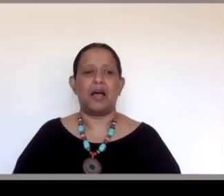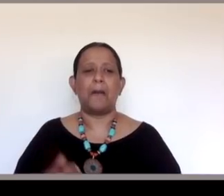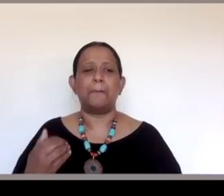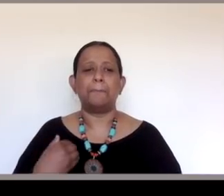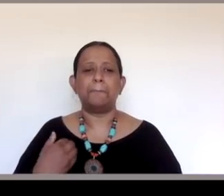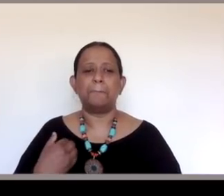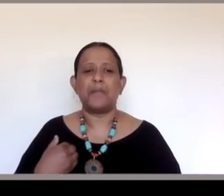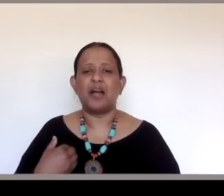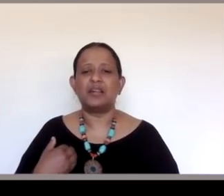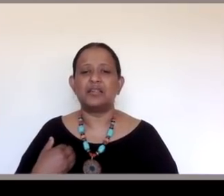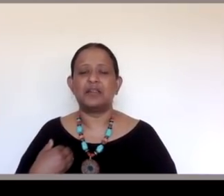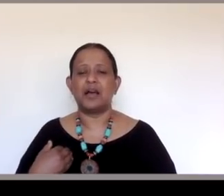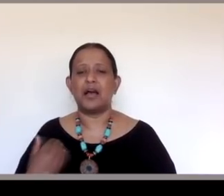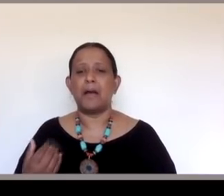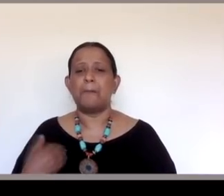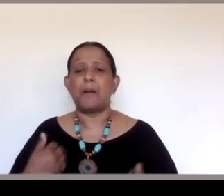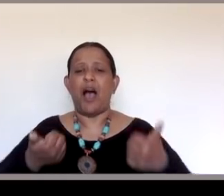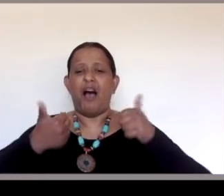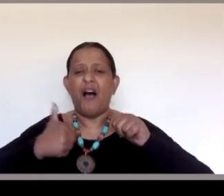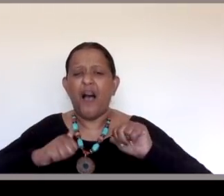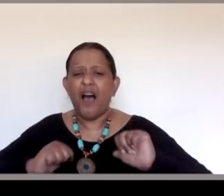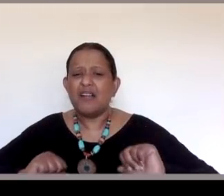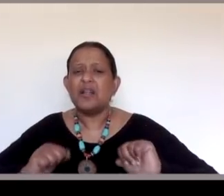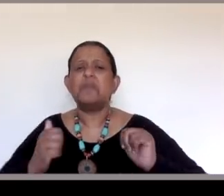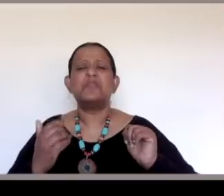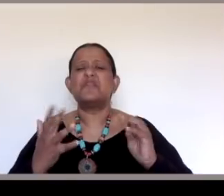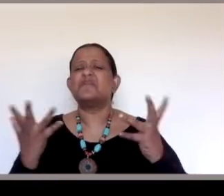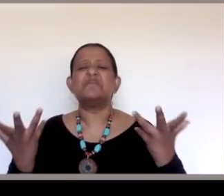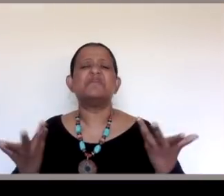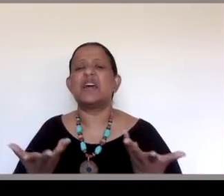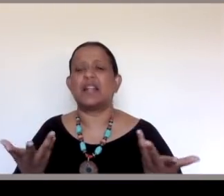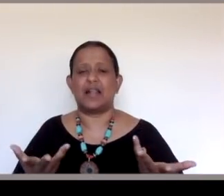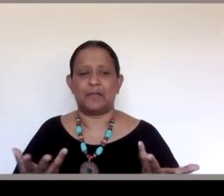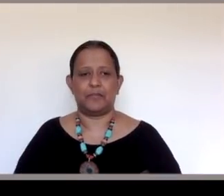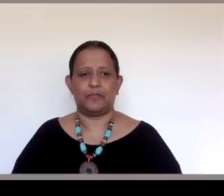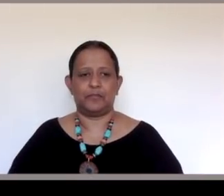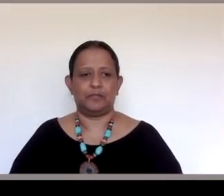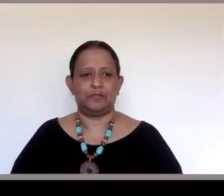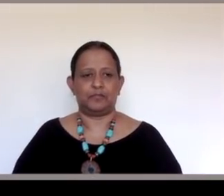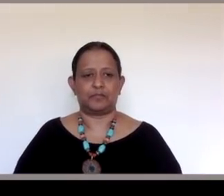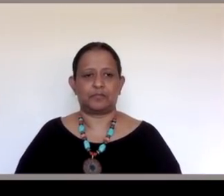மனநிறைவு பெற்றேன் என் இதயம் பூரித்தது இம்மகிழ்ச்சியே எனது அனைத்து கடின